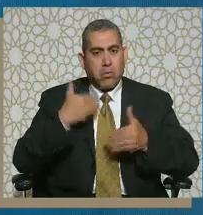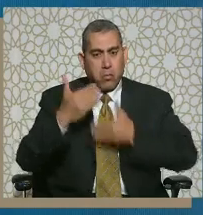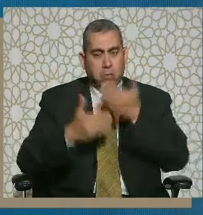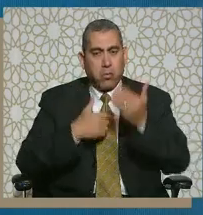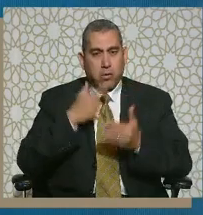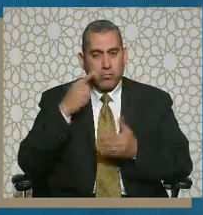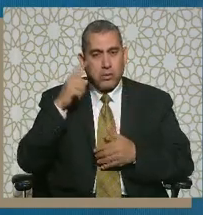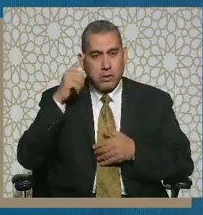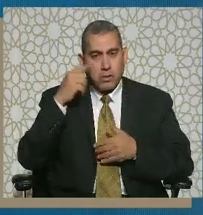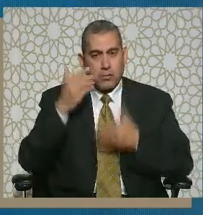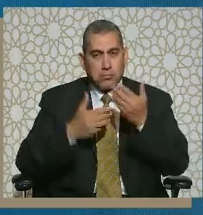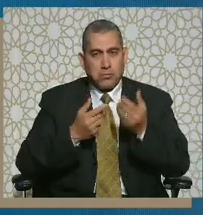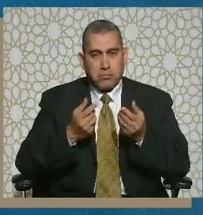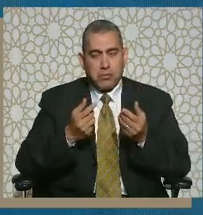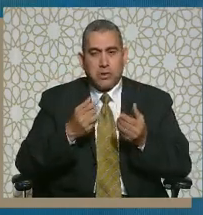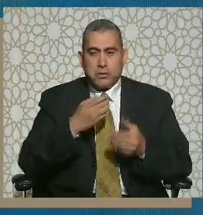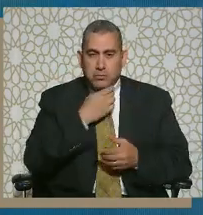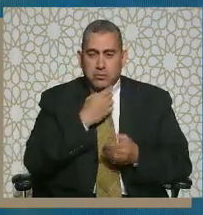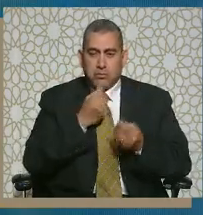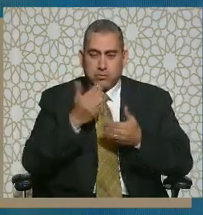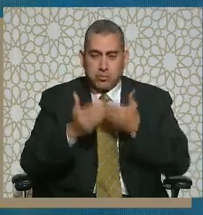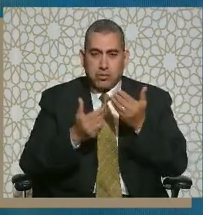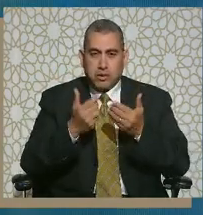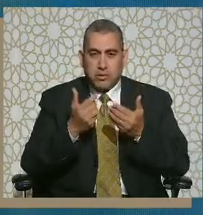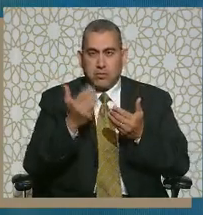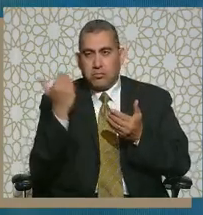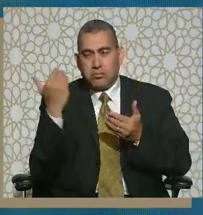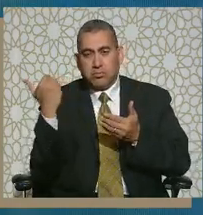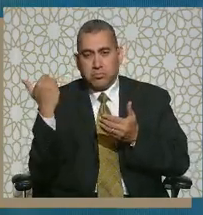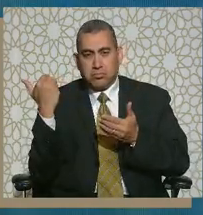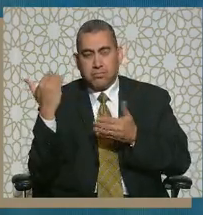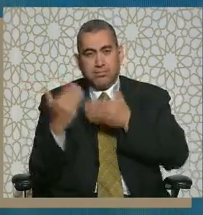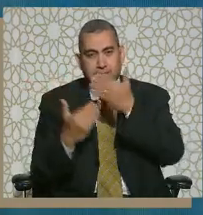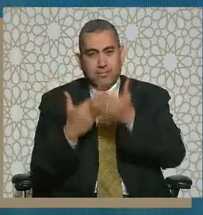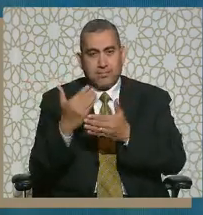بظروف يعني سيئه شويه من قيمه فتره صغيره